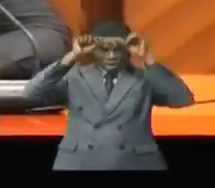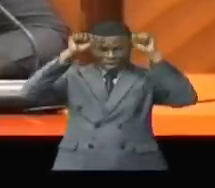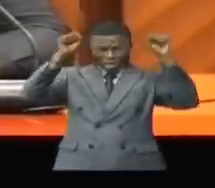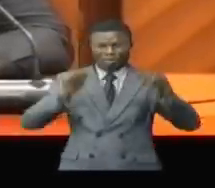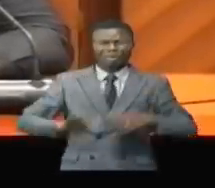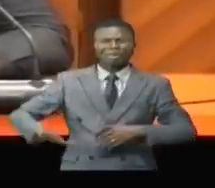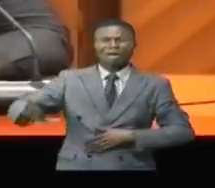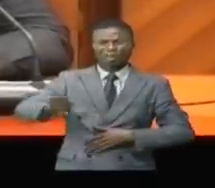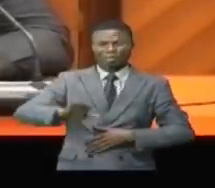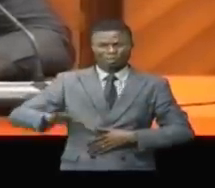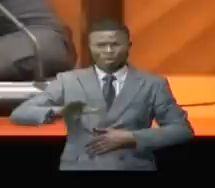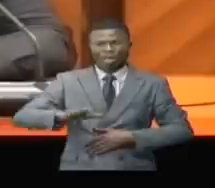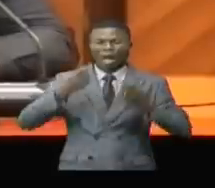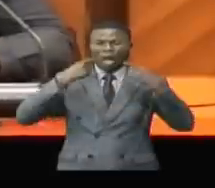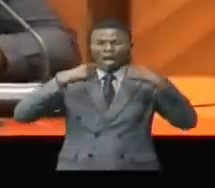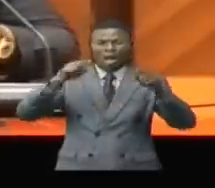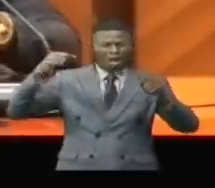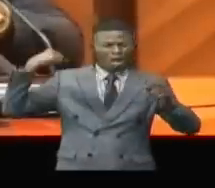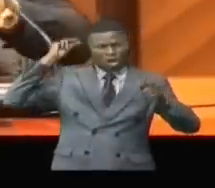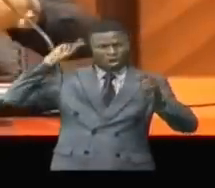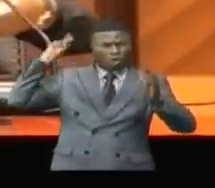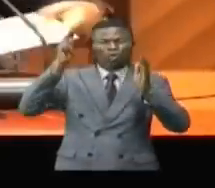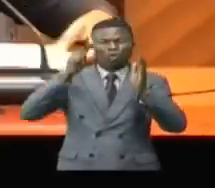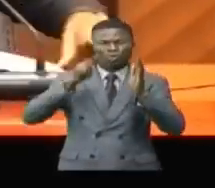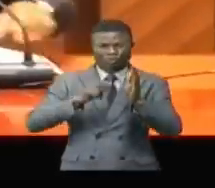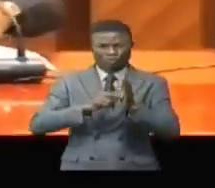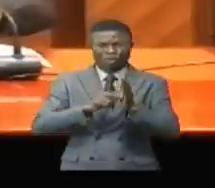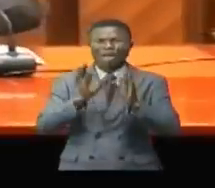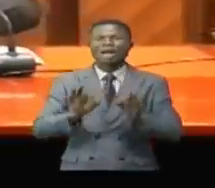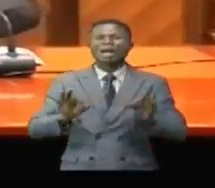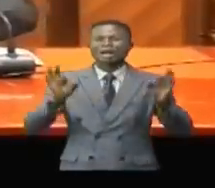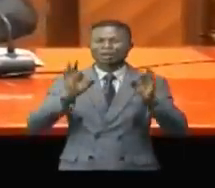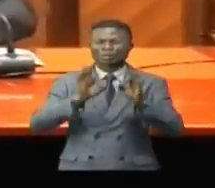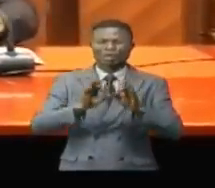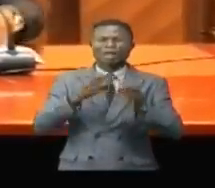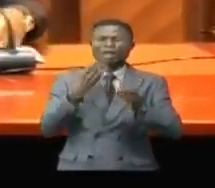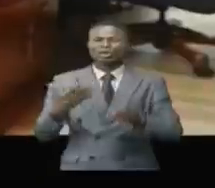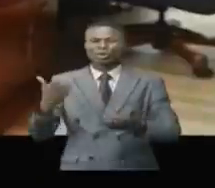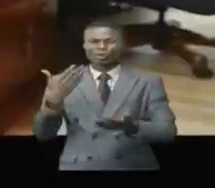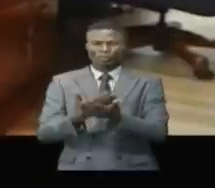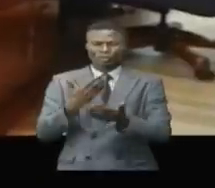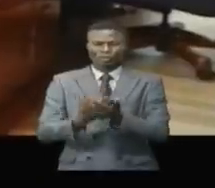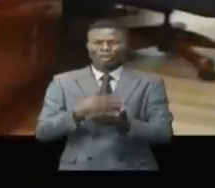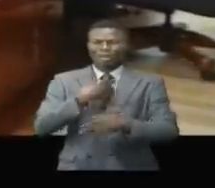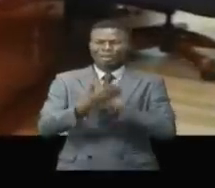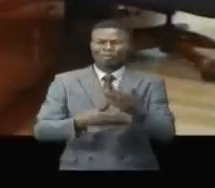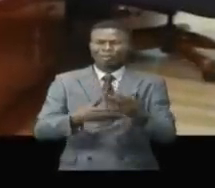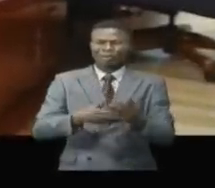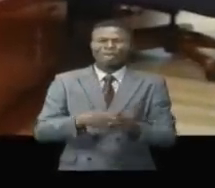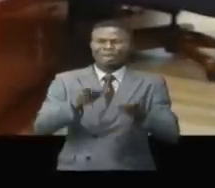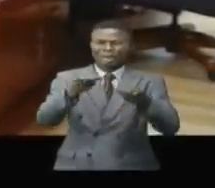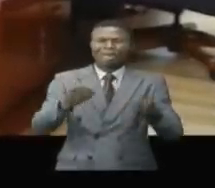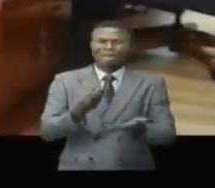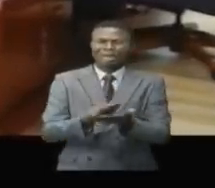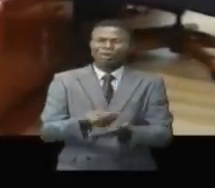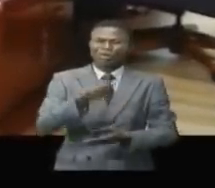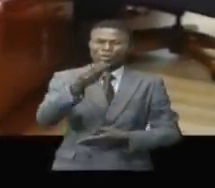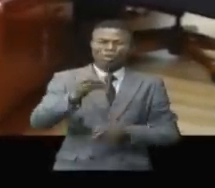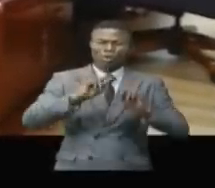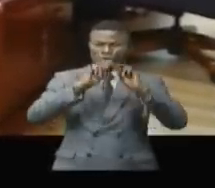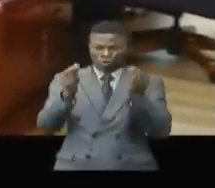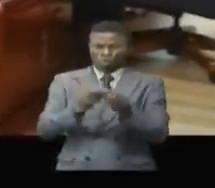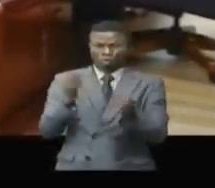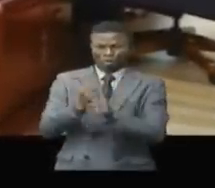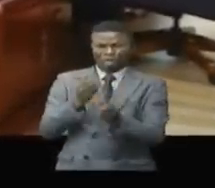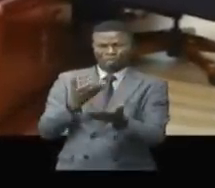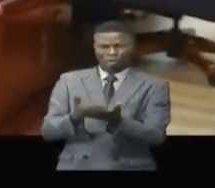la République a rappelé au gouvernement la nécessité et l'urgence de finaliser les cadres organiques et hauts